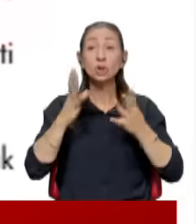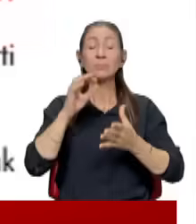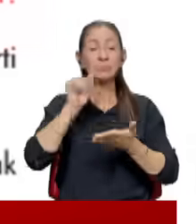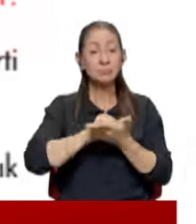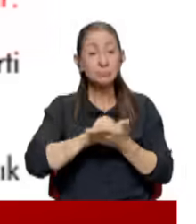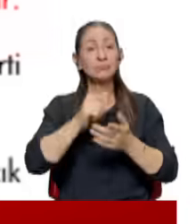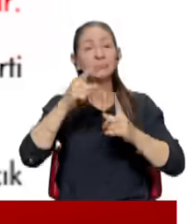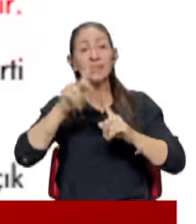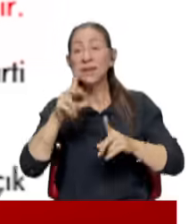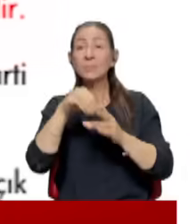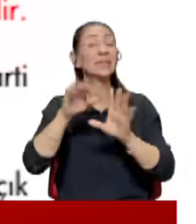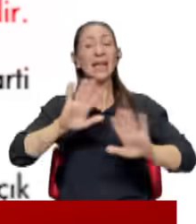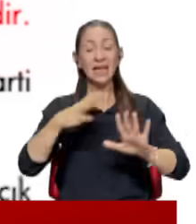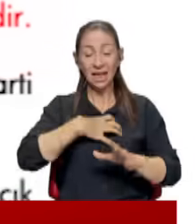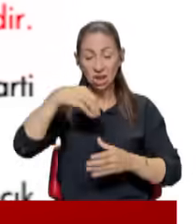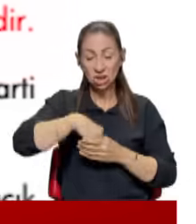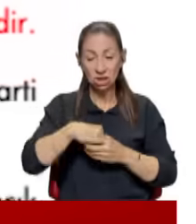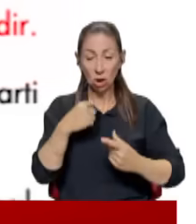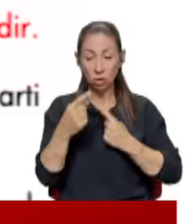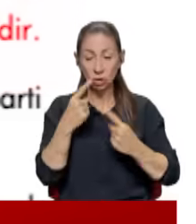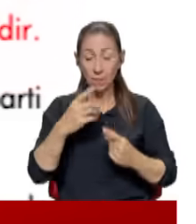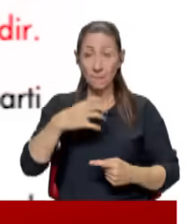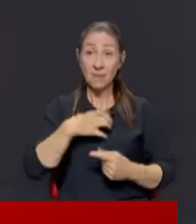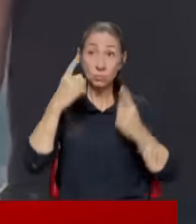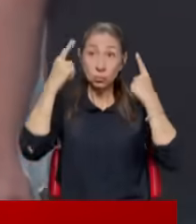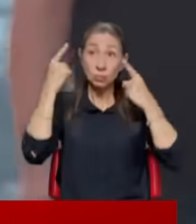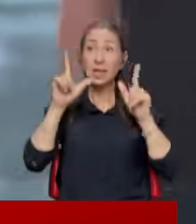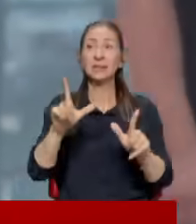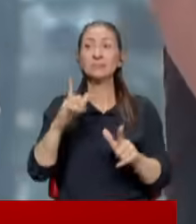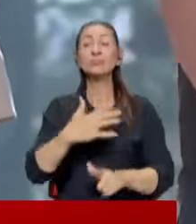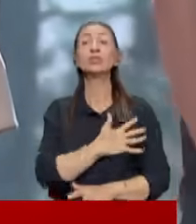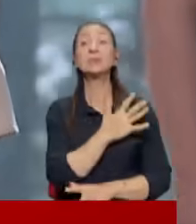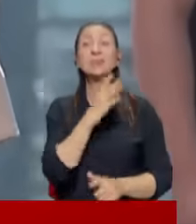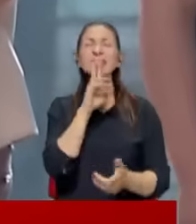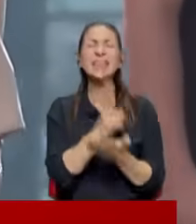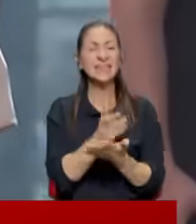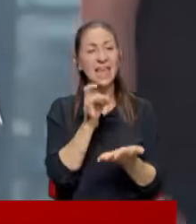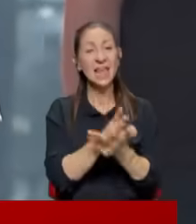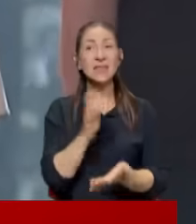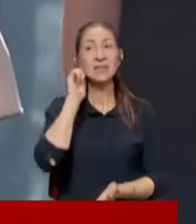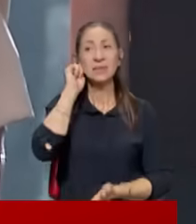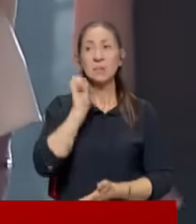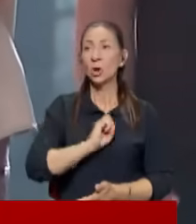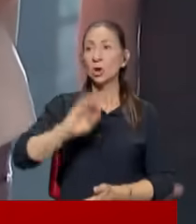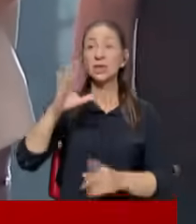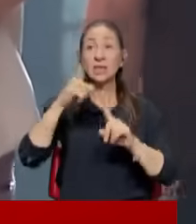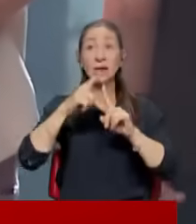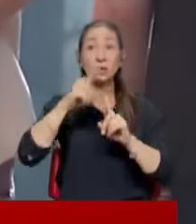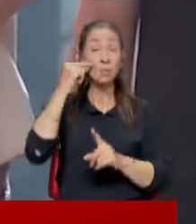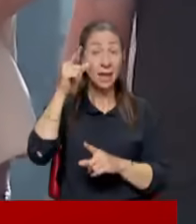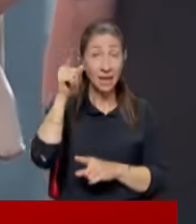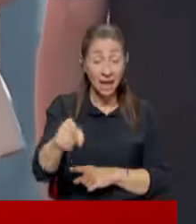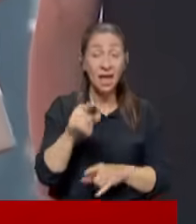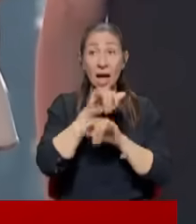ve kamuoyu değil, parti içi organlardır ilkesi benimsenmelidir. CHP'den kesin ihraç talebiyle disipline sevk edilen Tanju Özcan